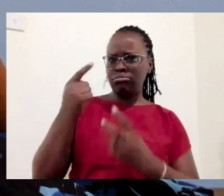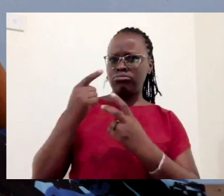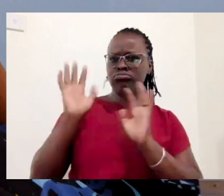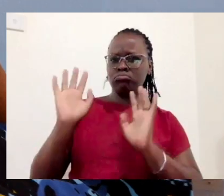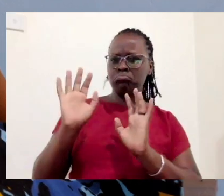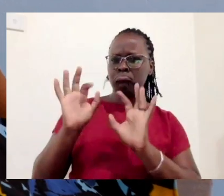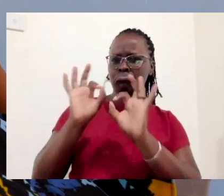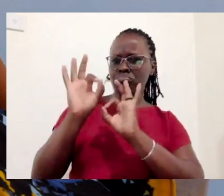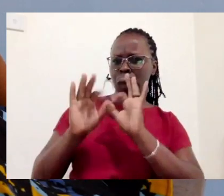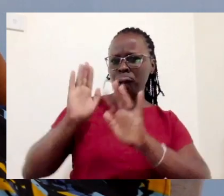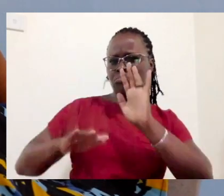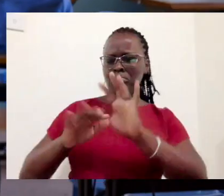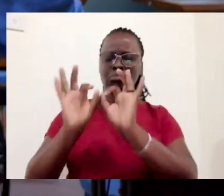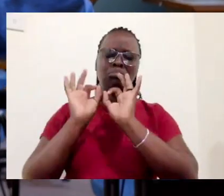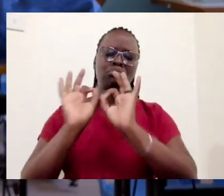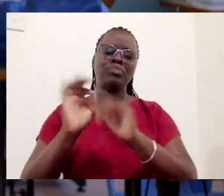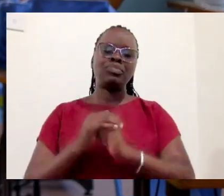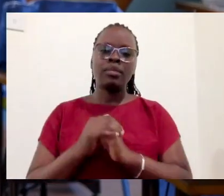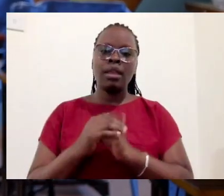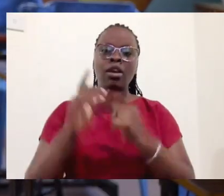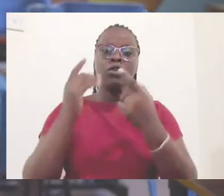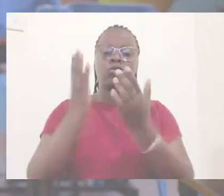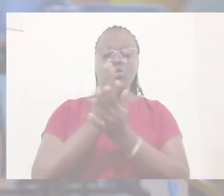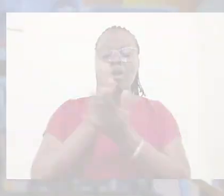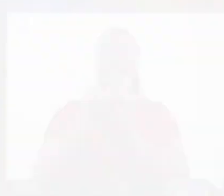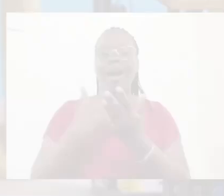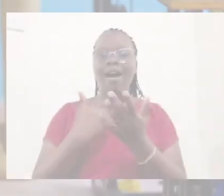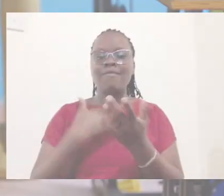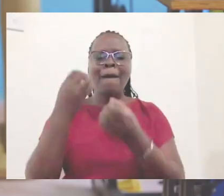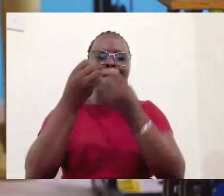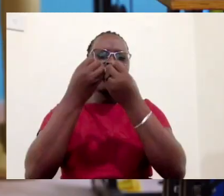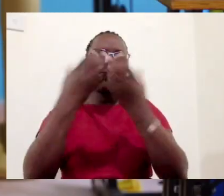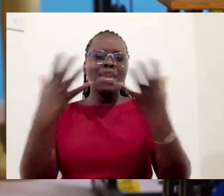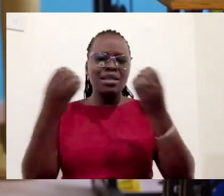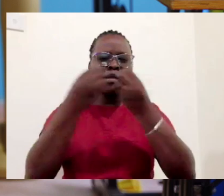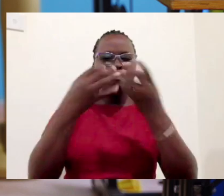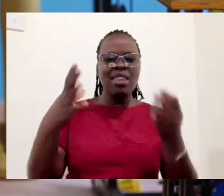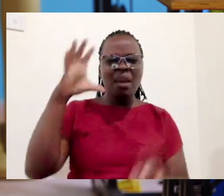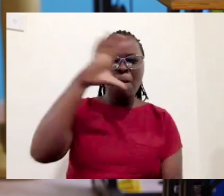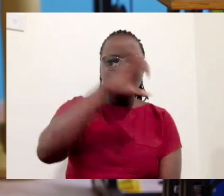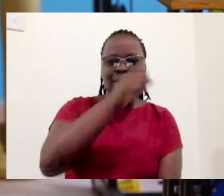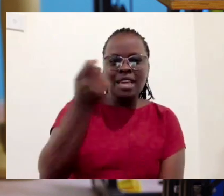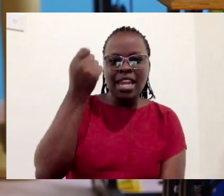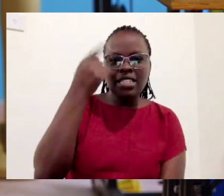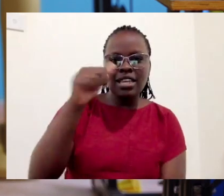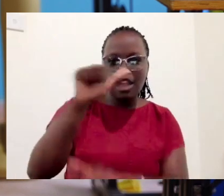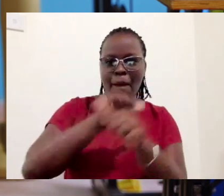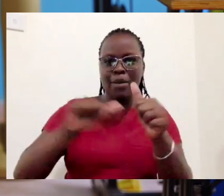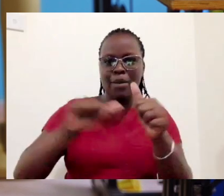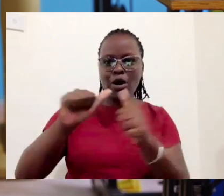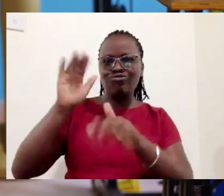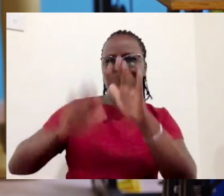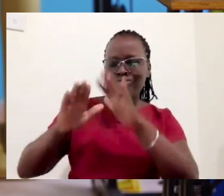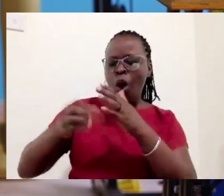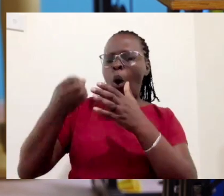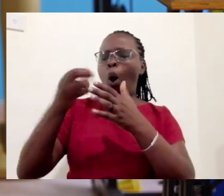Sunday's journey shows just how practical hands-on learning can be. But there are still many misconceptions about what lifelong learning really looks